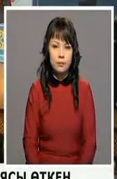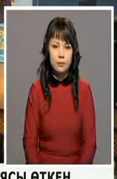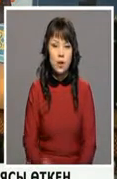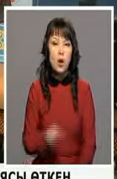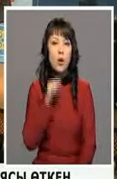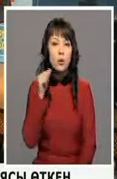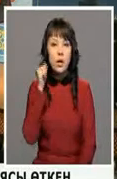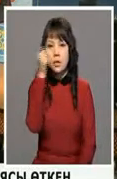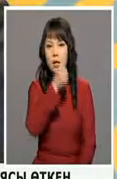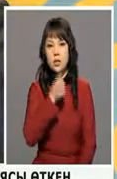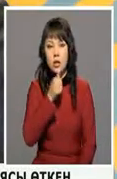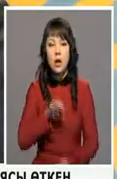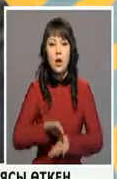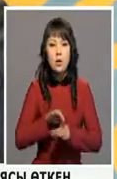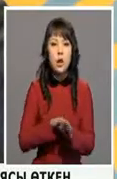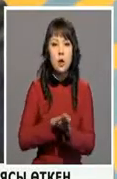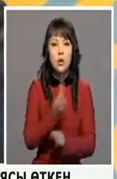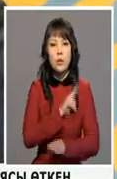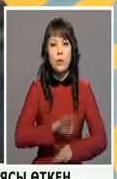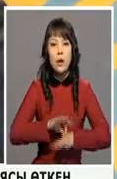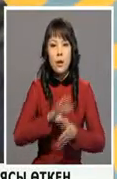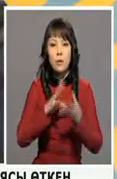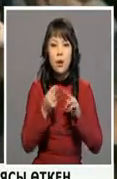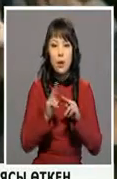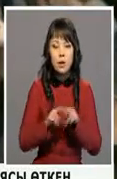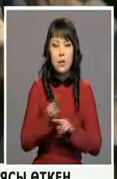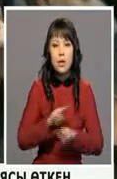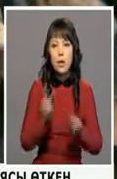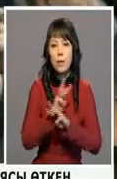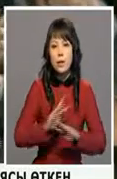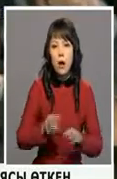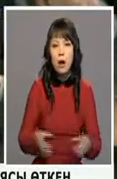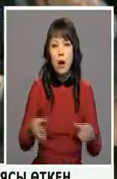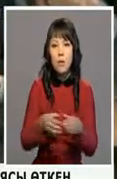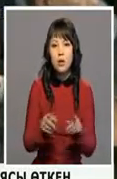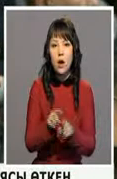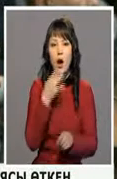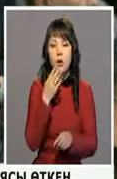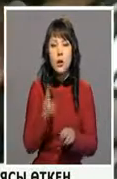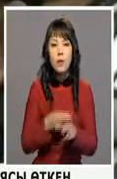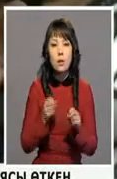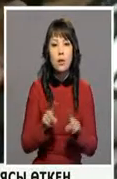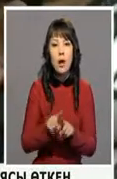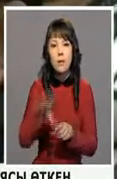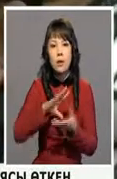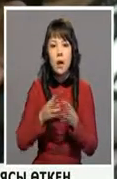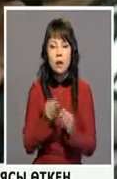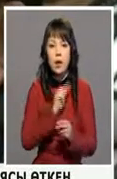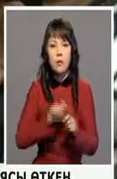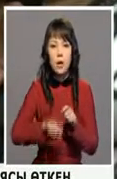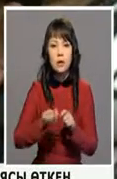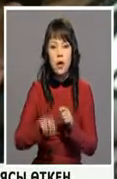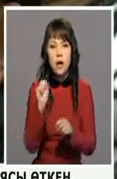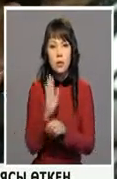Өткен жылы атқарылған жұмыстарға оң бағасын берген премьер-министр компания базасында ұлттық көліктік логистикалық операторын жасақтау жөнінде